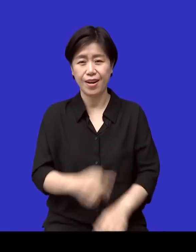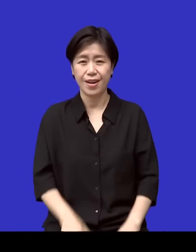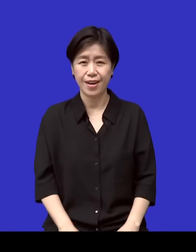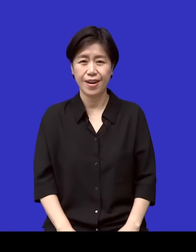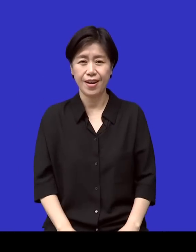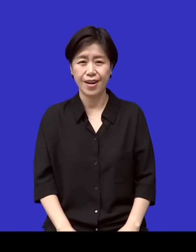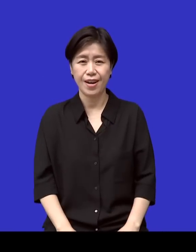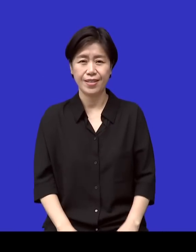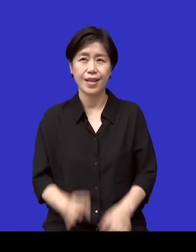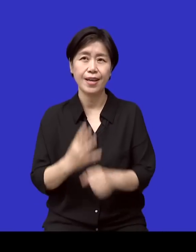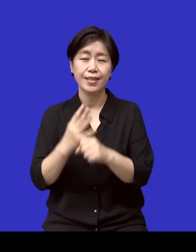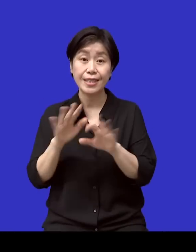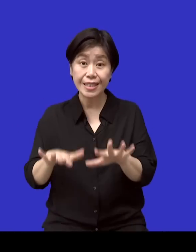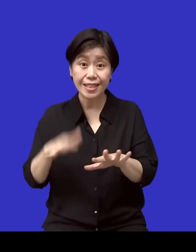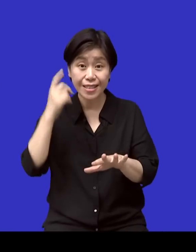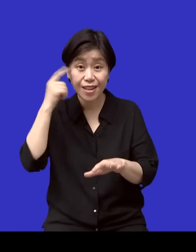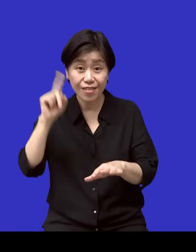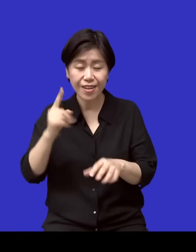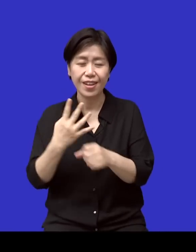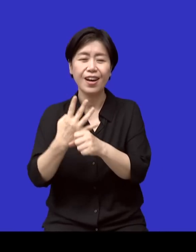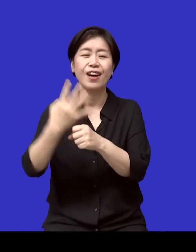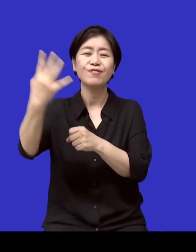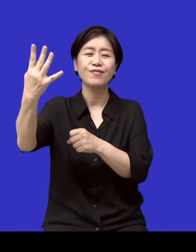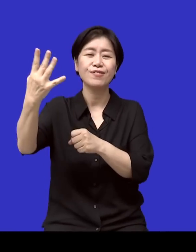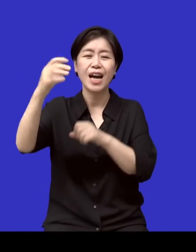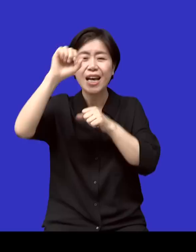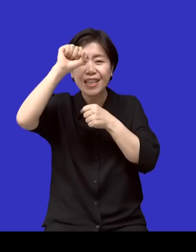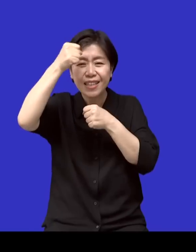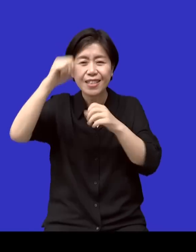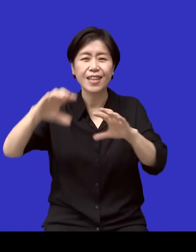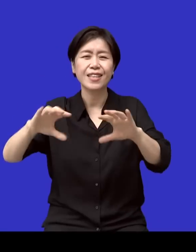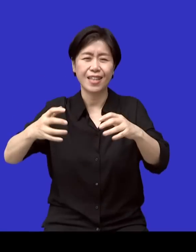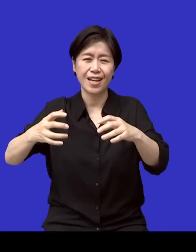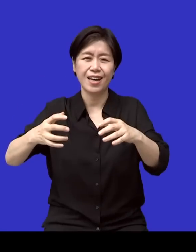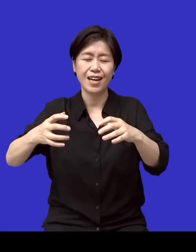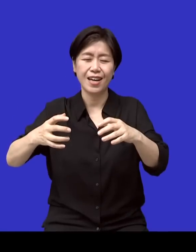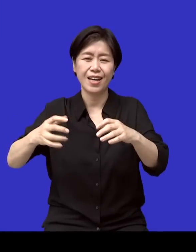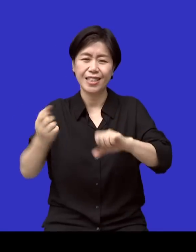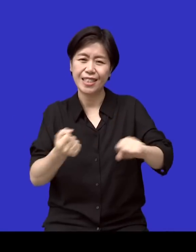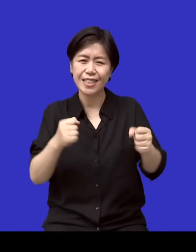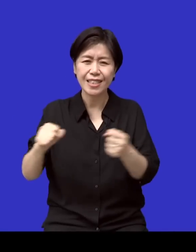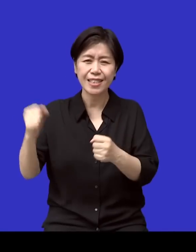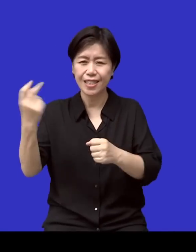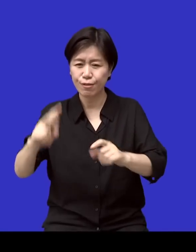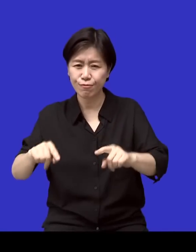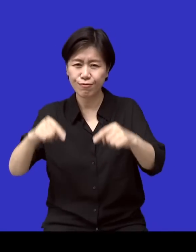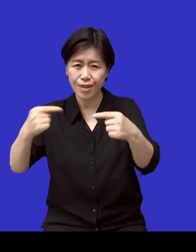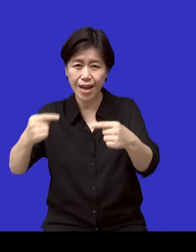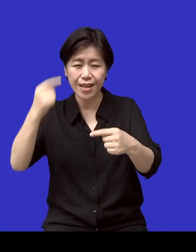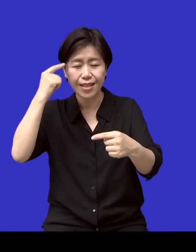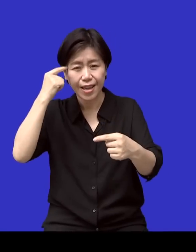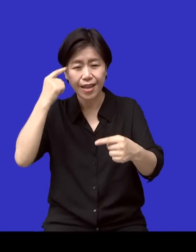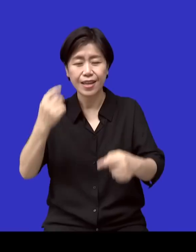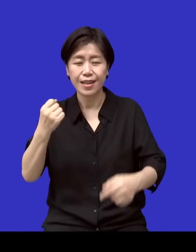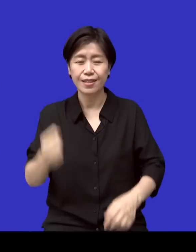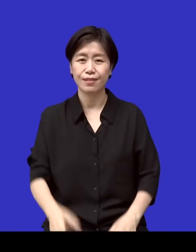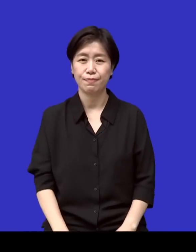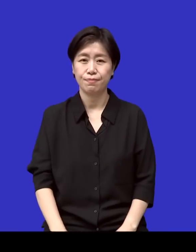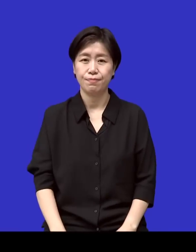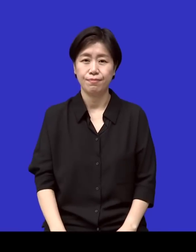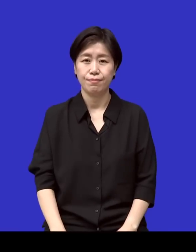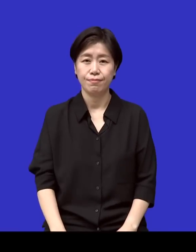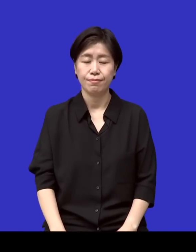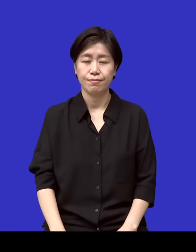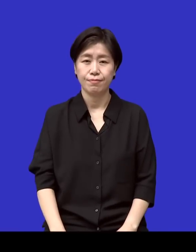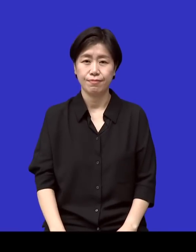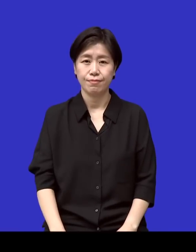사실 4년 뒤에 이태리 올림픽을 바라보고 열심히 운동하고 있는 중이에요. 그래요? 그래도 이제 나만의 슬럼프를 극복할 수 있는 방법을 터득을 한 거네요.